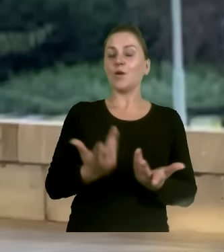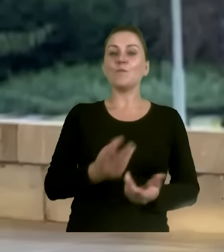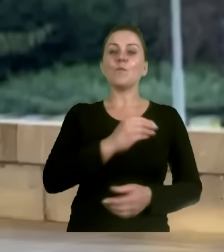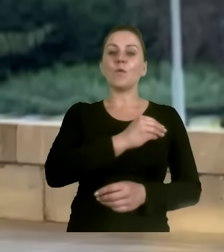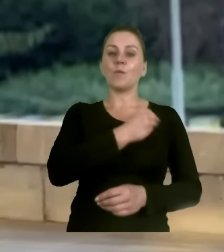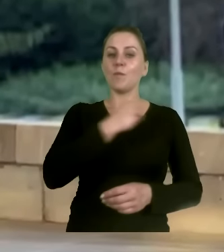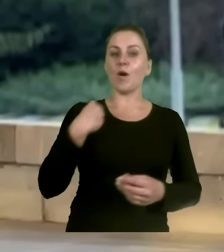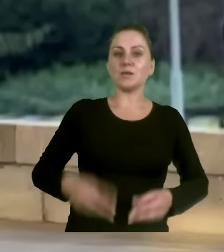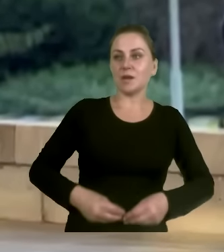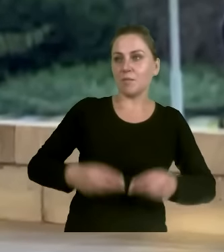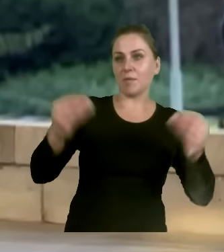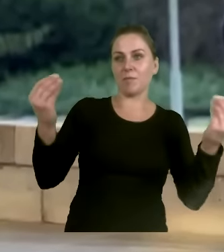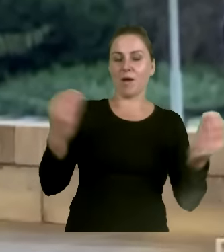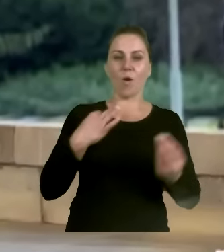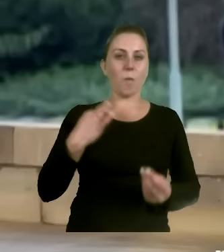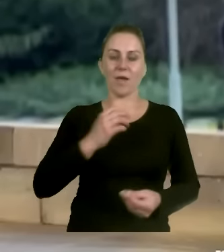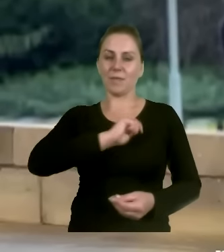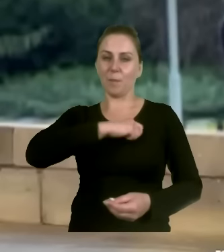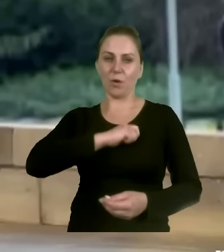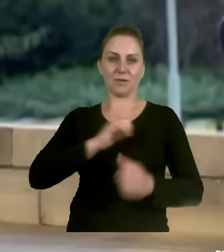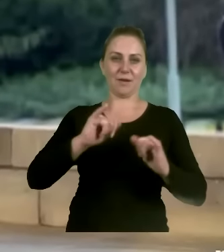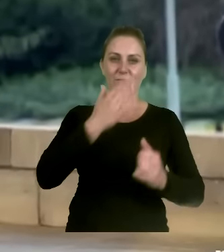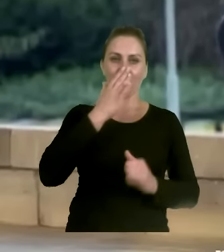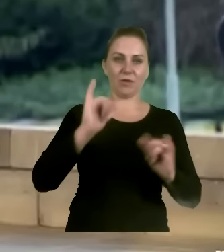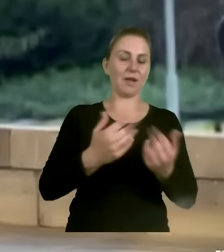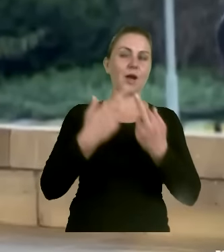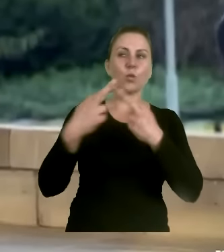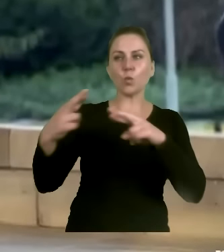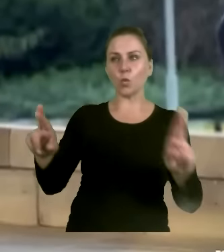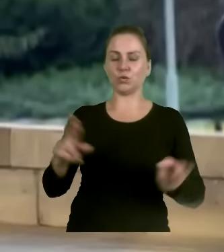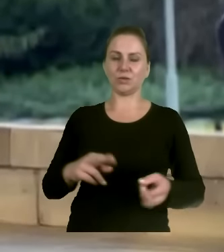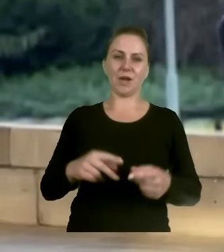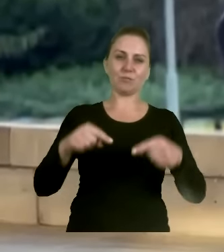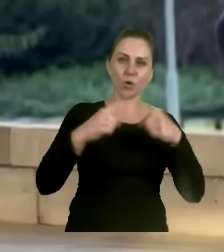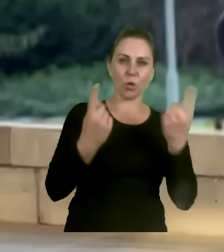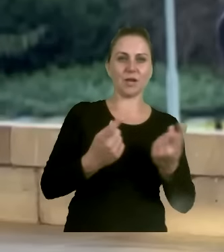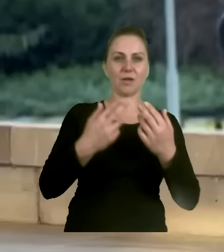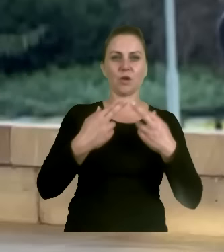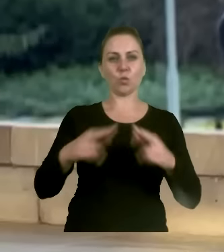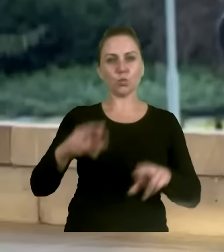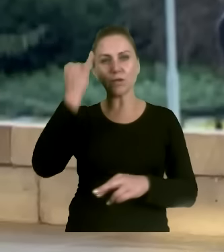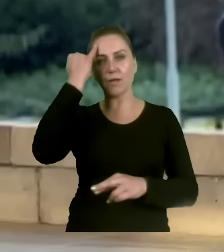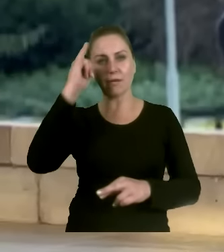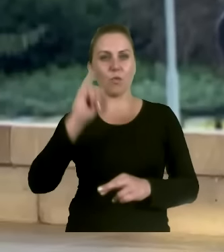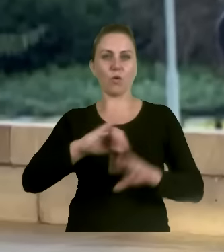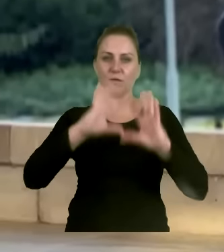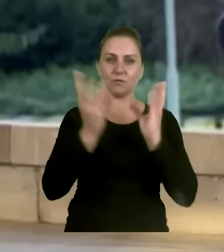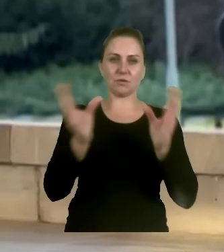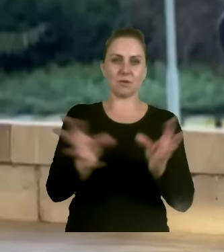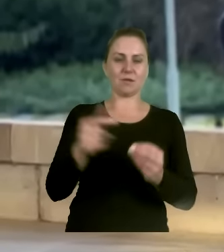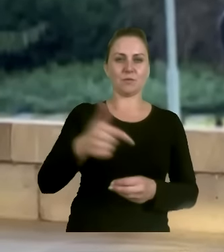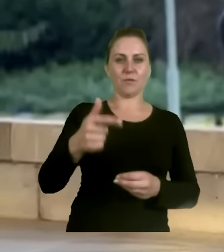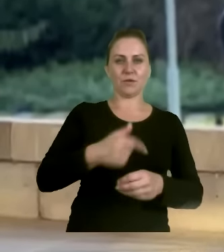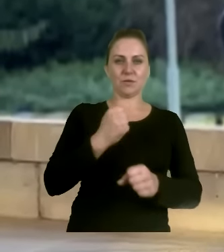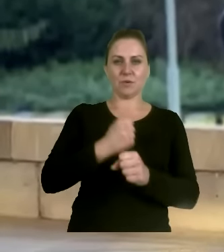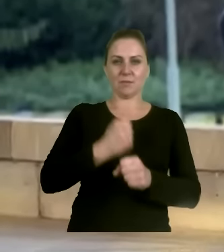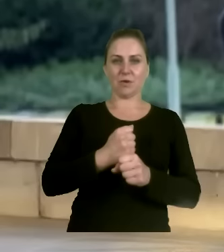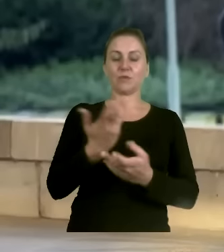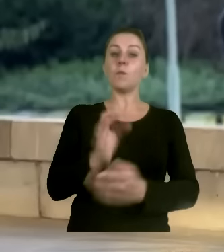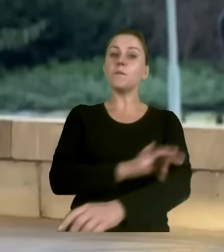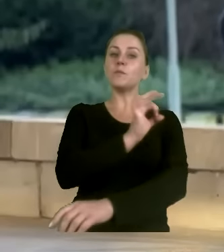służy wszystkim, różnych ideologii, różnych przekonań i wszyscy razem powinniśmy pracować dla rozwoju naszego kraju. Te projekty rozwojowe to